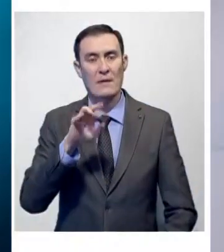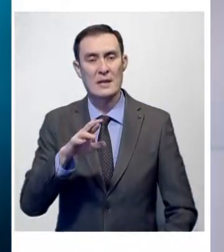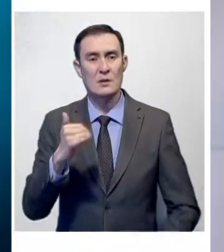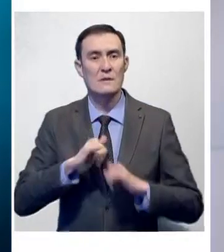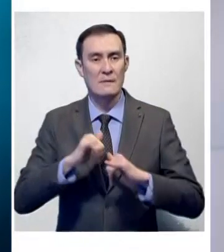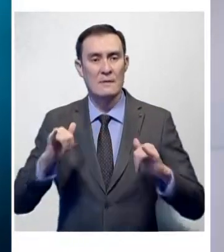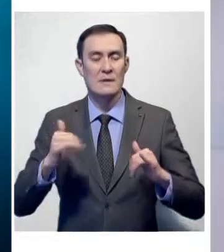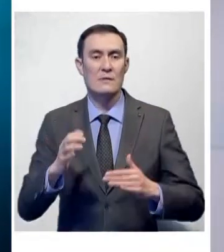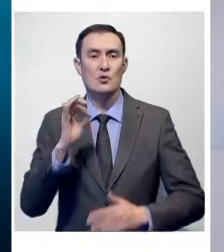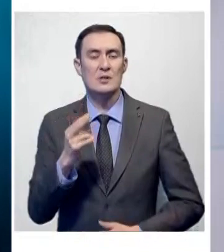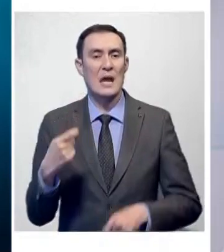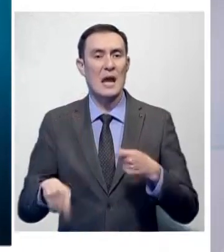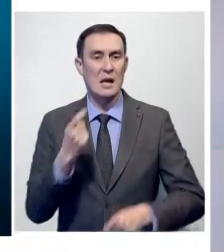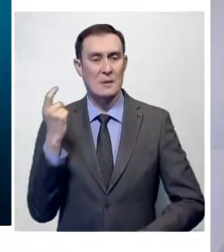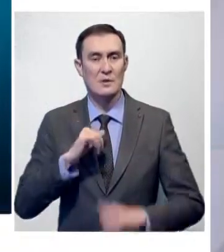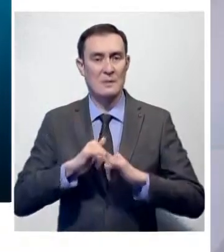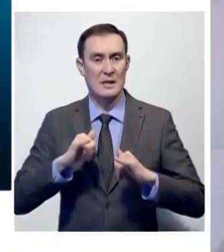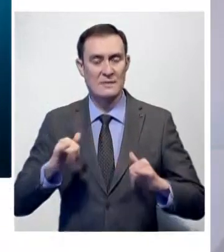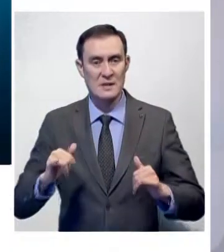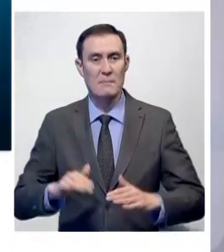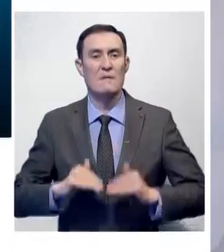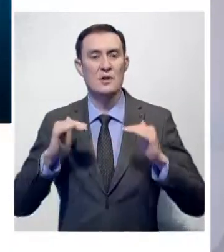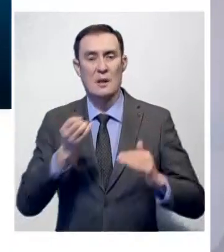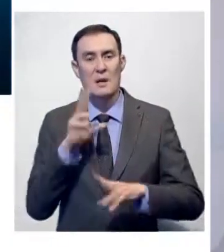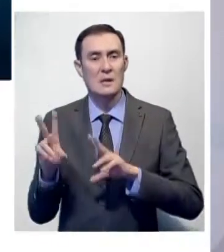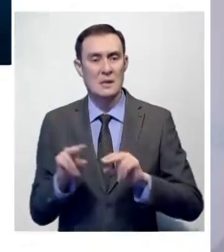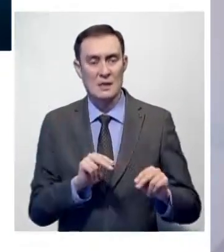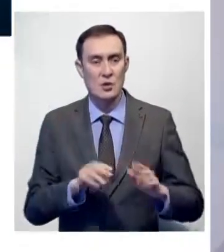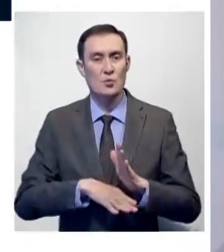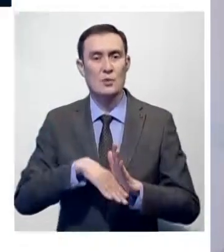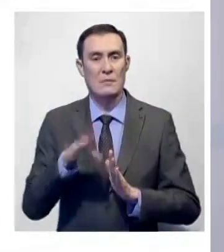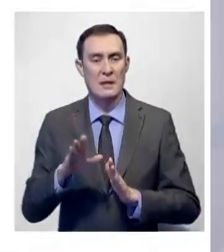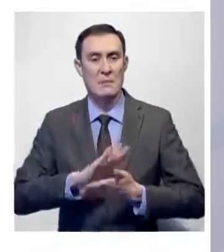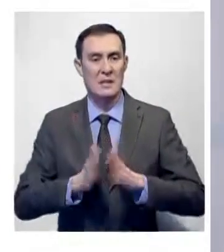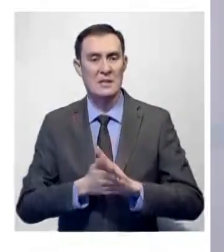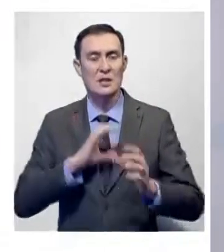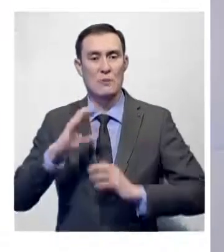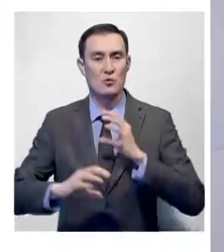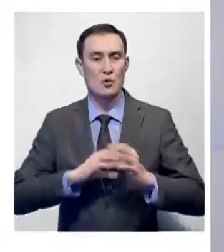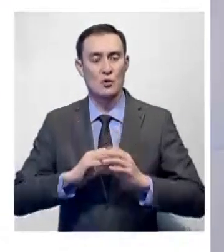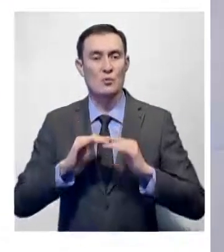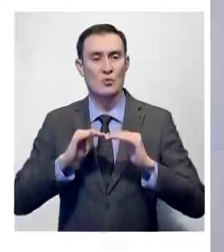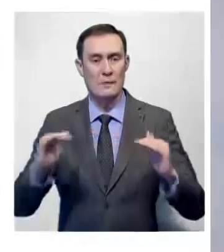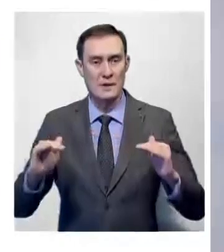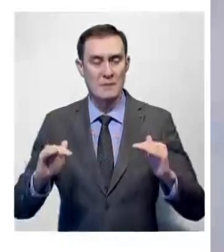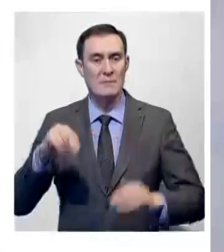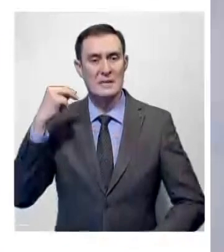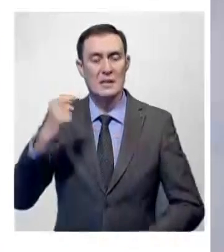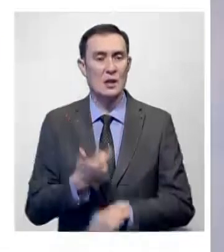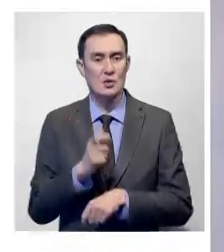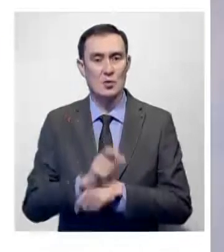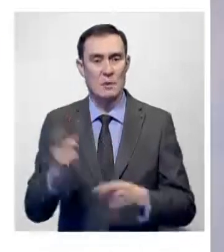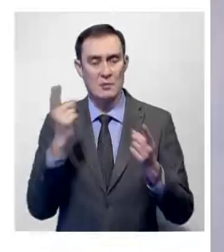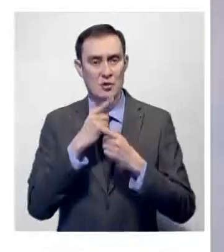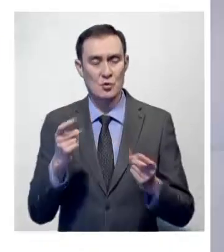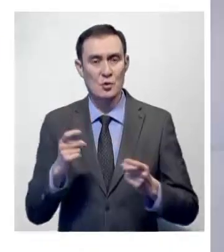новые вершины в социально-экономическом развитии, повышении благосостояния граждан и укреплении позиций на международной арене. Президент